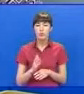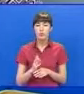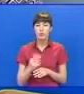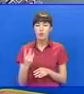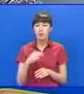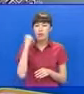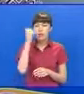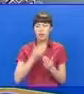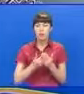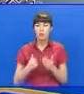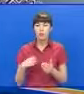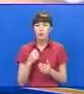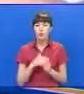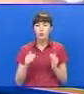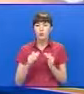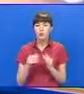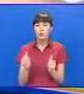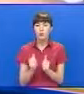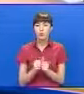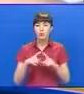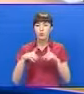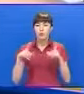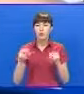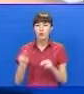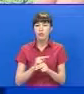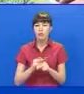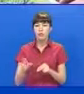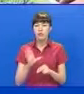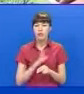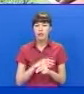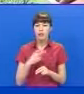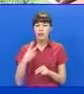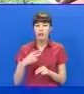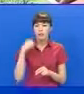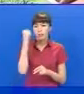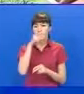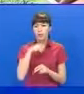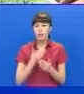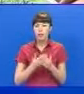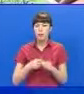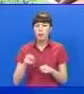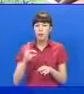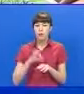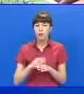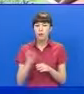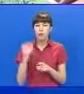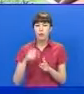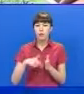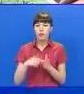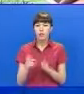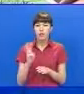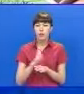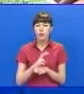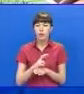2 жылдан бері өз үйінің жанындағы емханада ем алады. Менің ауруыма 20 жыл болды. Бұрындары қалада емделетін ем. Қазір